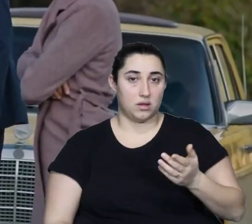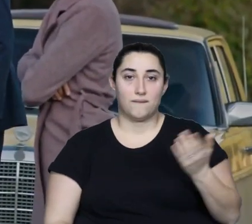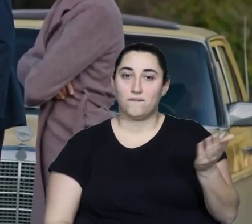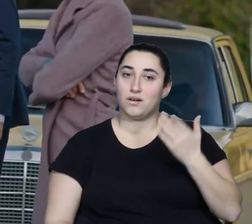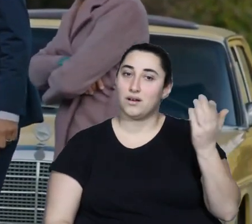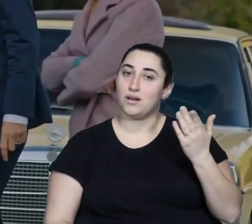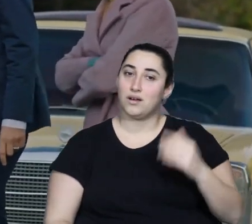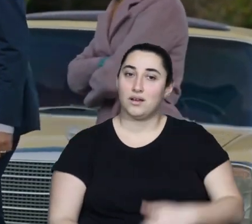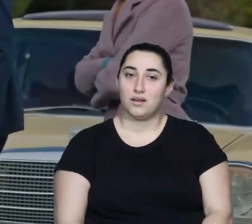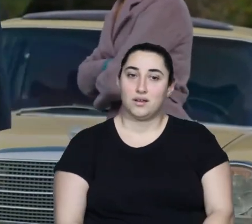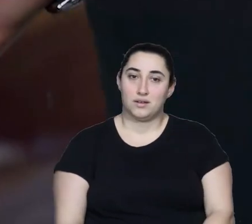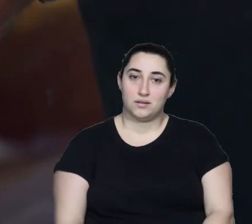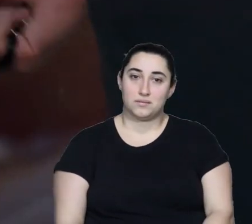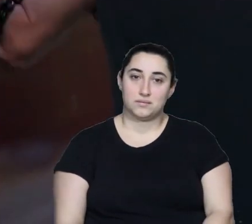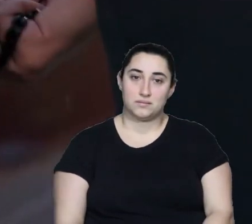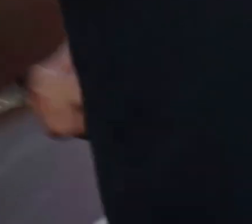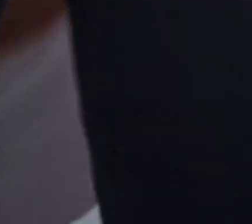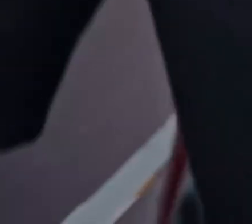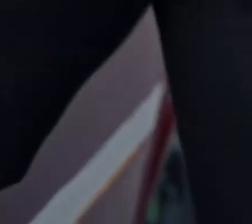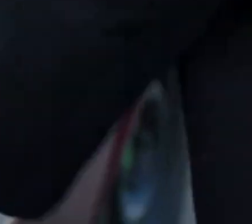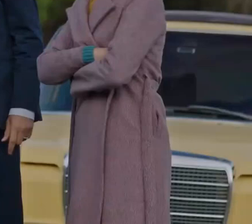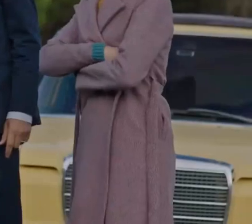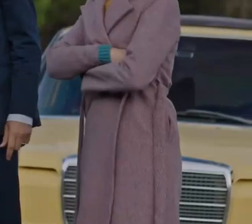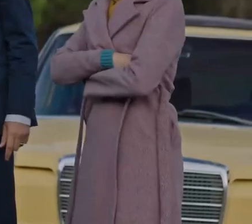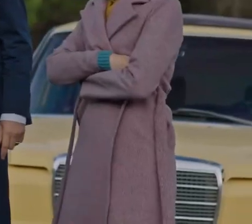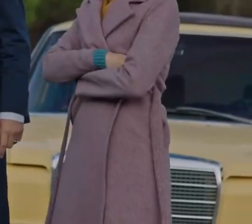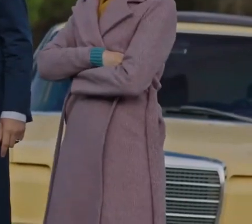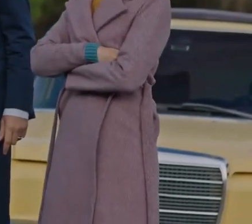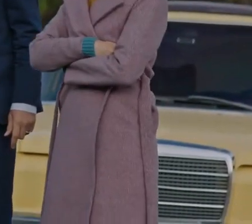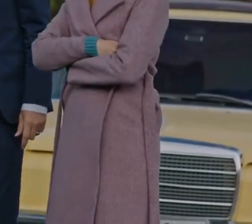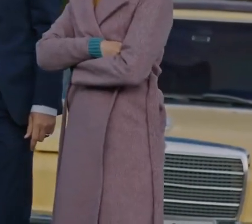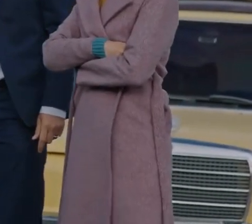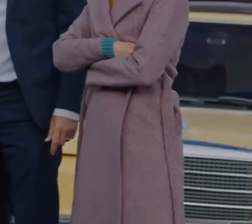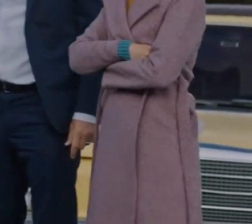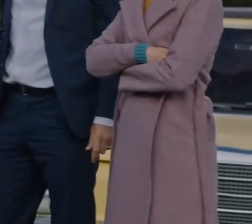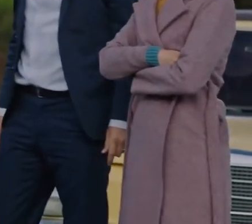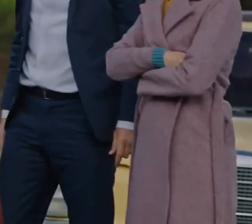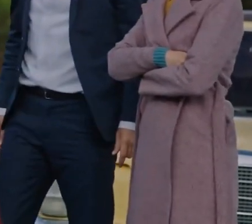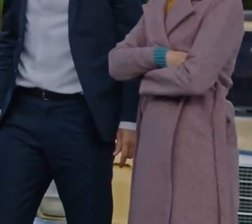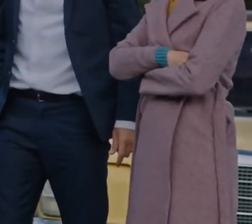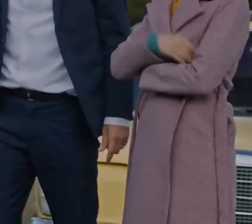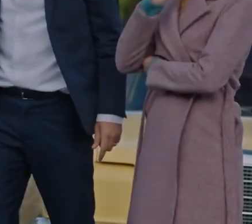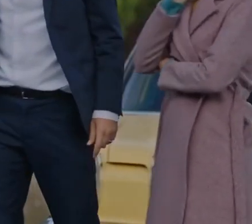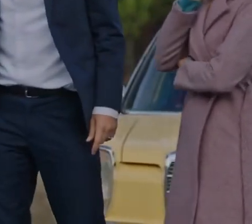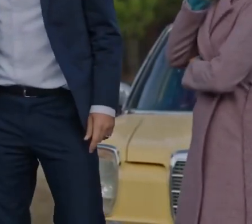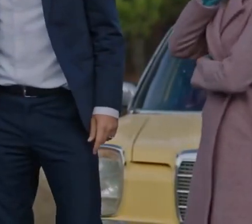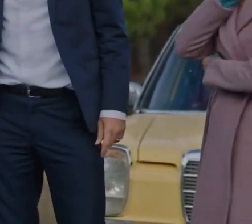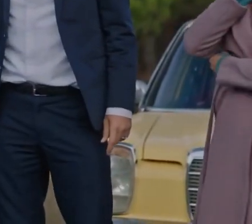Vay be. Oral açıyor kapıyı. Gökçe kollarını göğsünde bağlamış. Allah Allah diye dudak büktü.